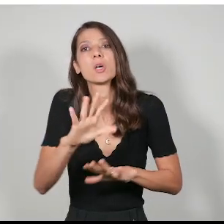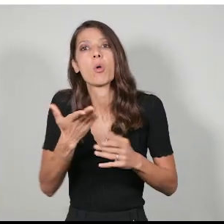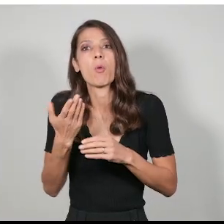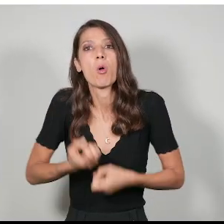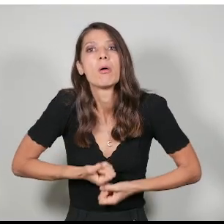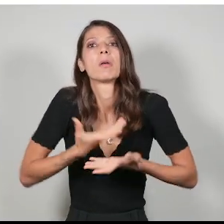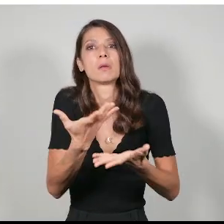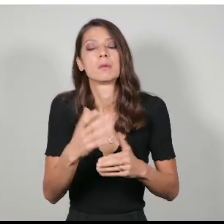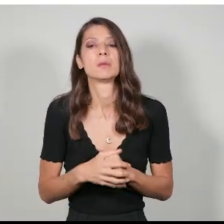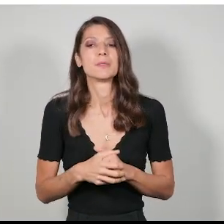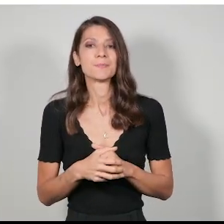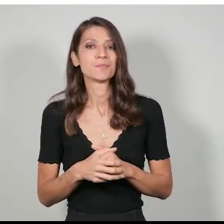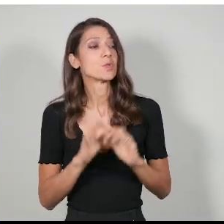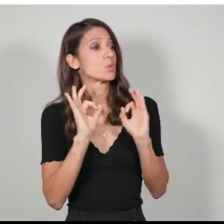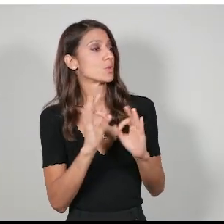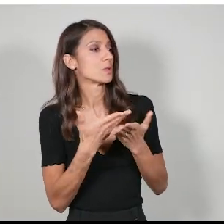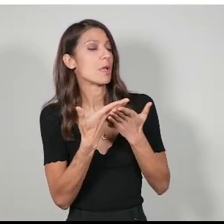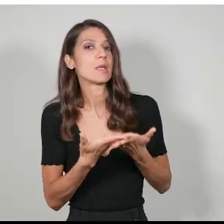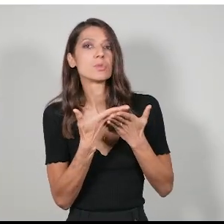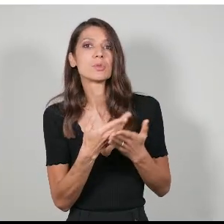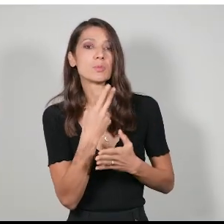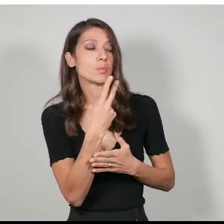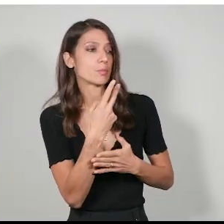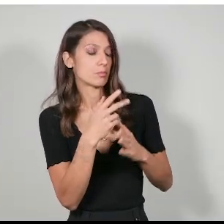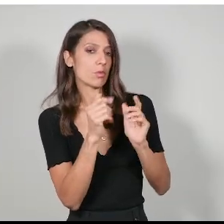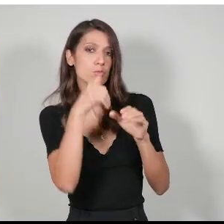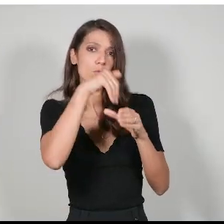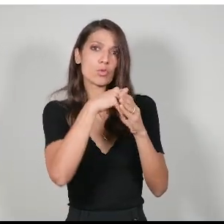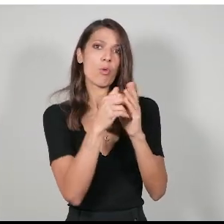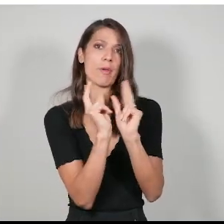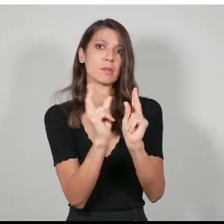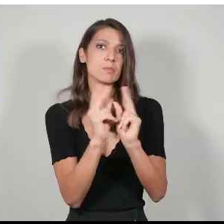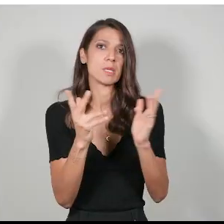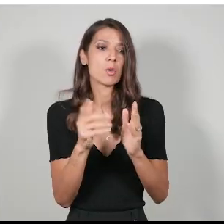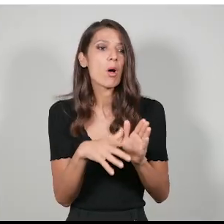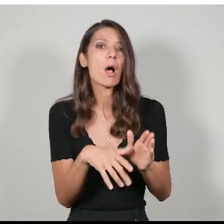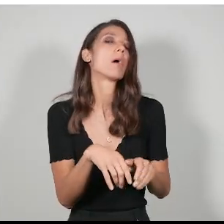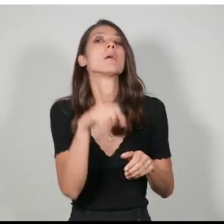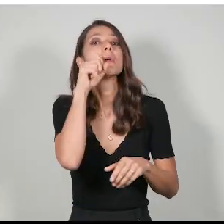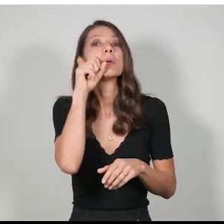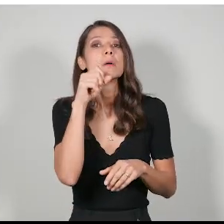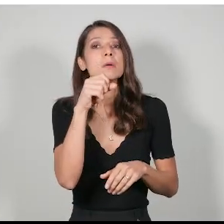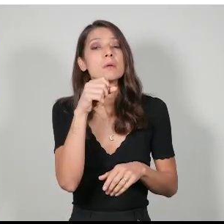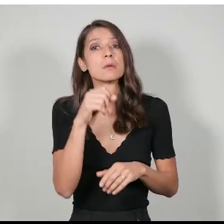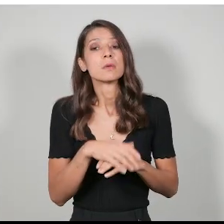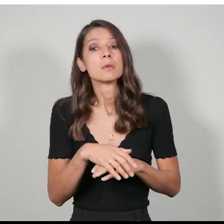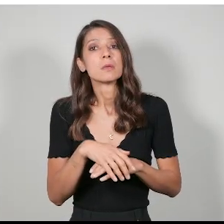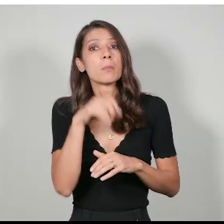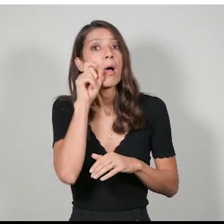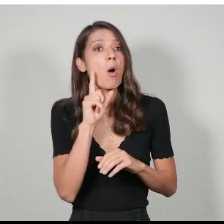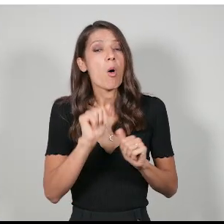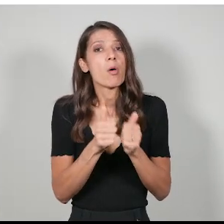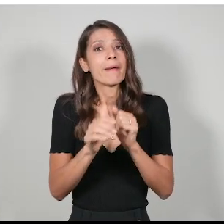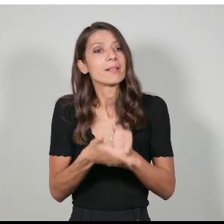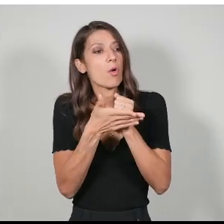que vous portez. Elle travaille véritablement à essayer de définir ce que sont les tâches justement de ces aidants. Vous